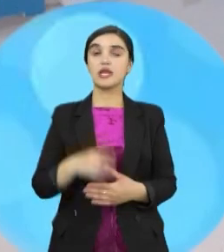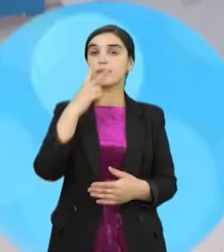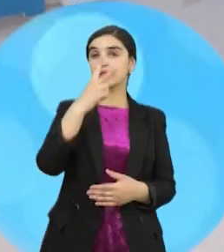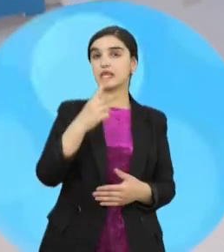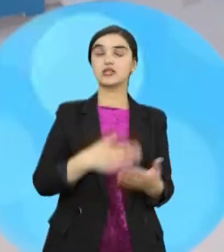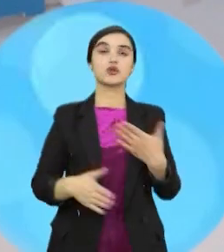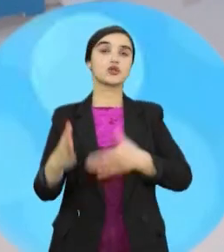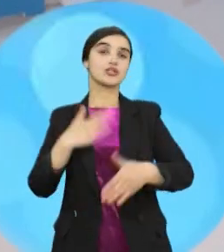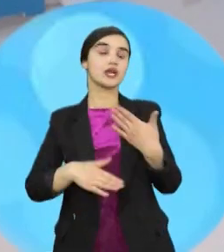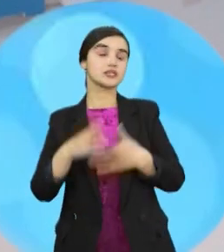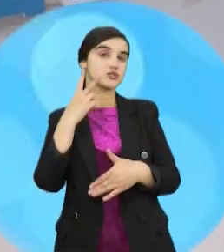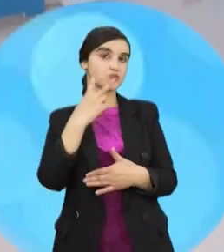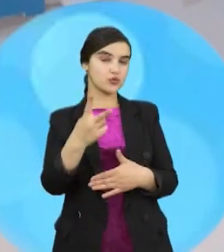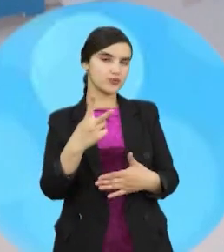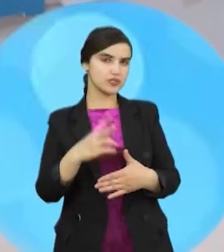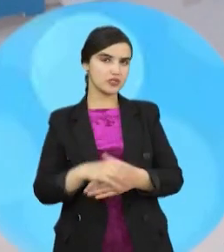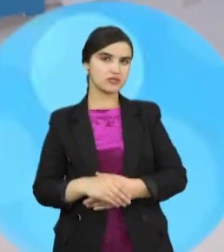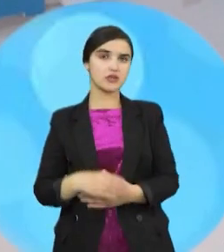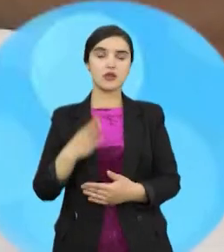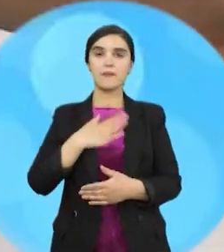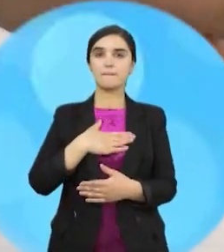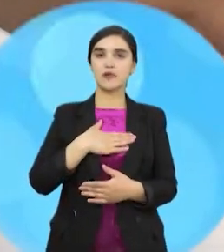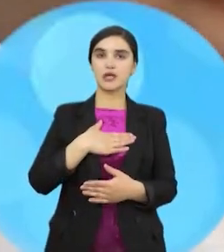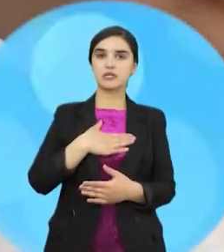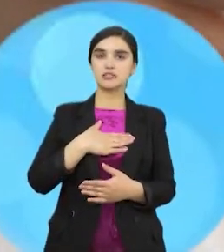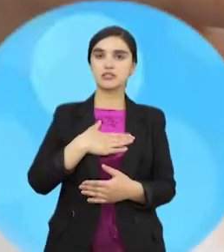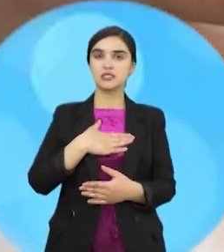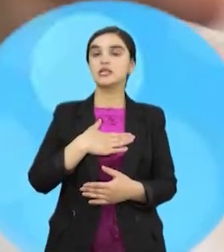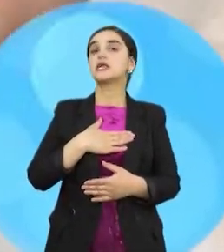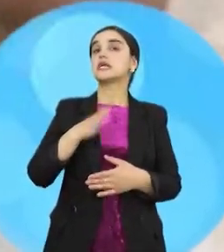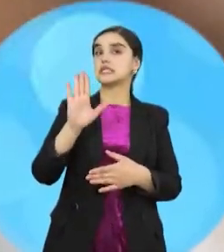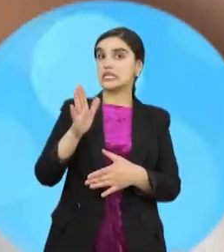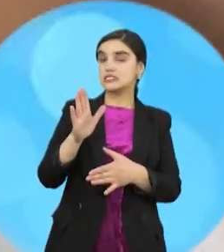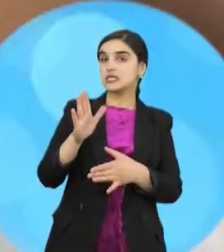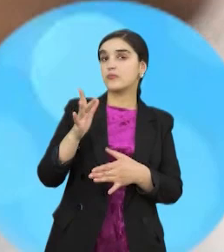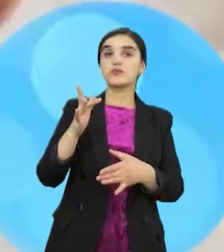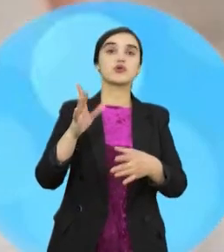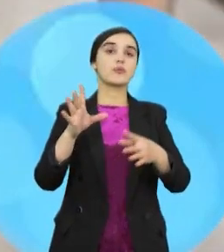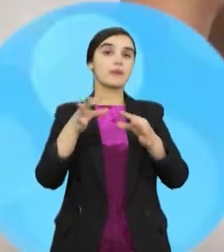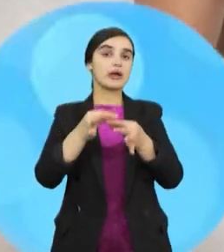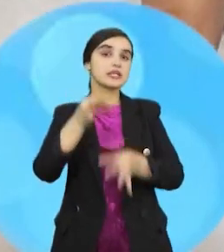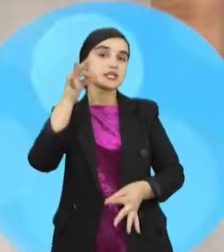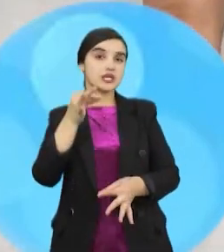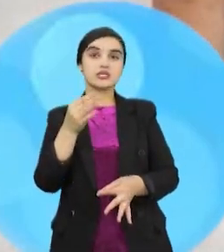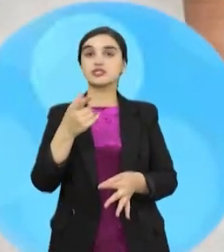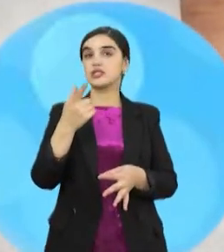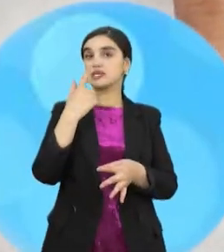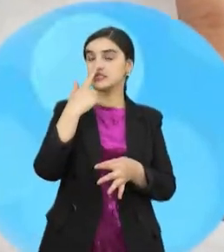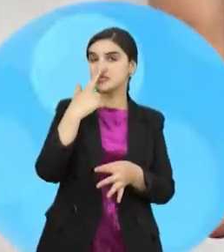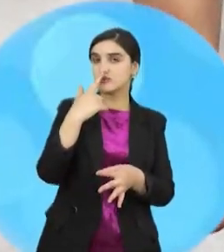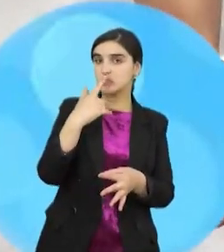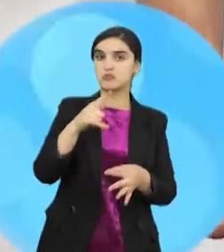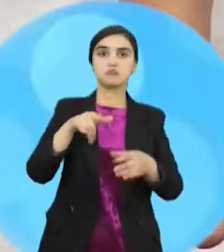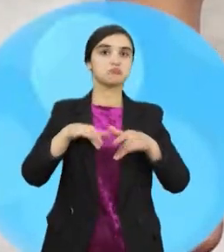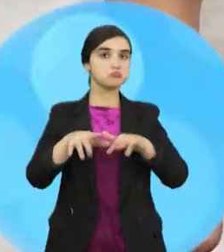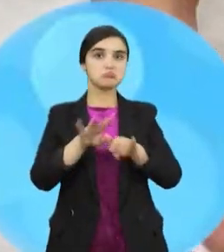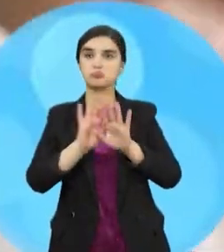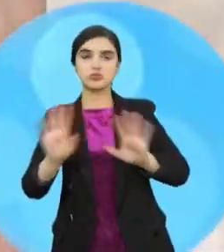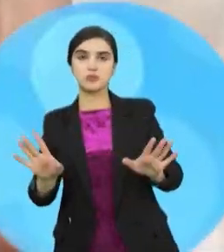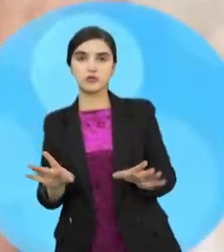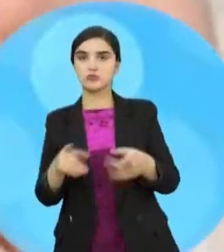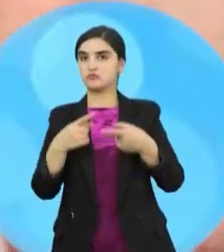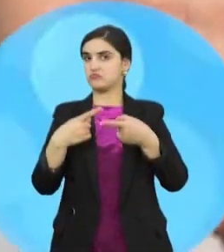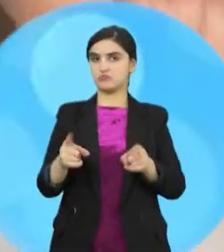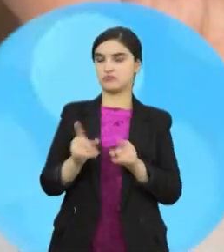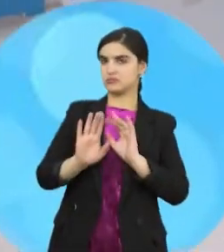بینندگان عزیز، ببینید من دستم رو به نایچه نزدیک میکنم ولی نایچه حرکت نمی کند،